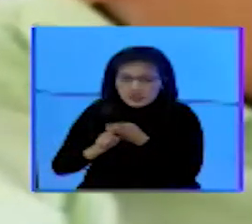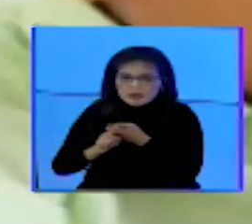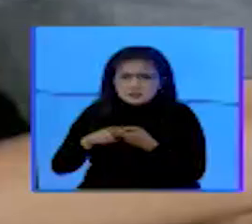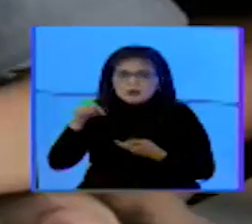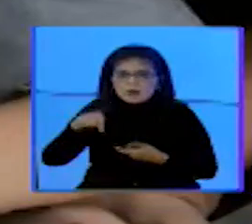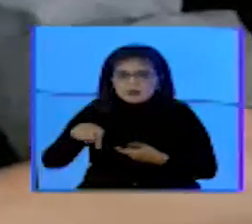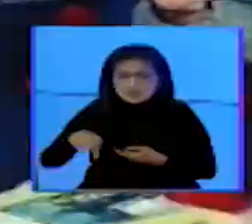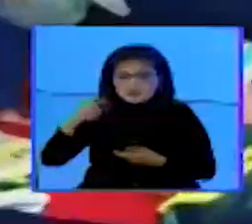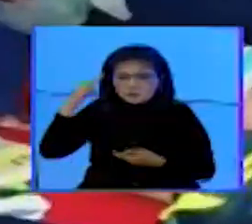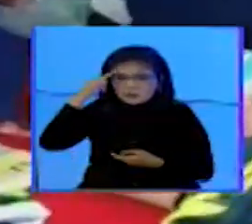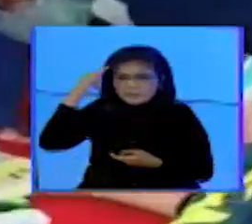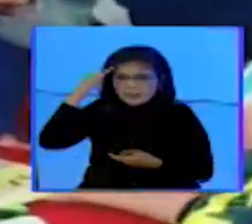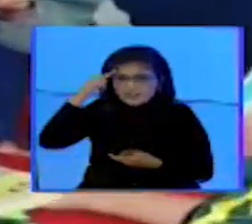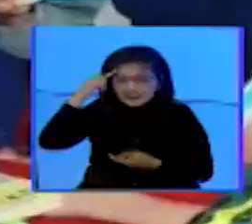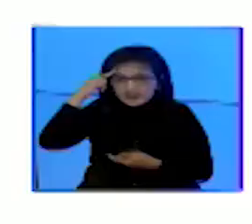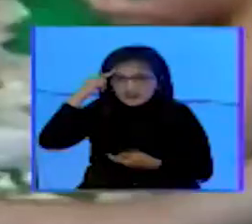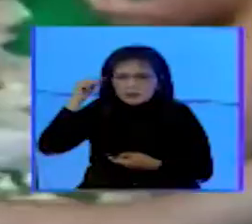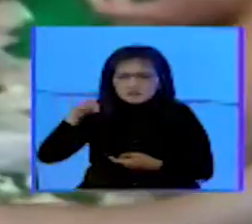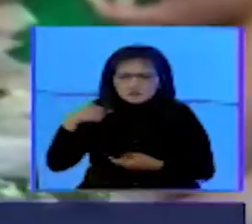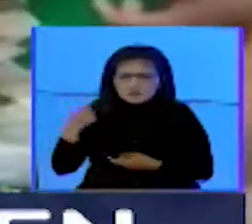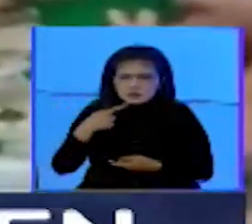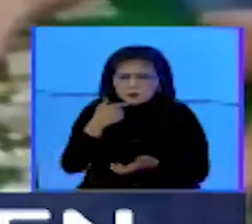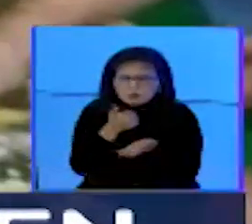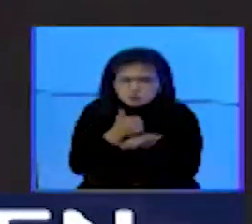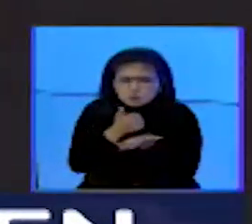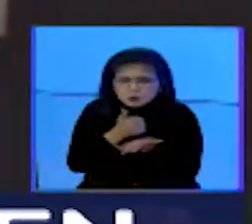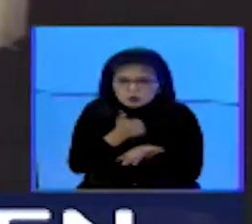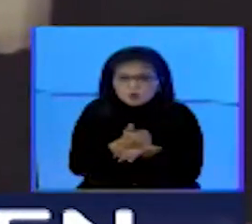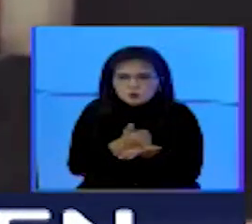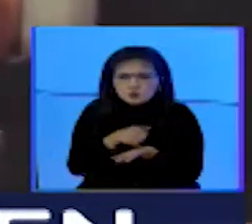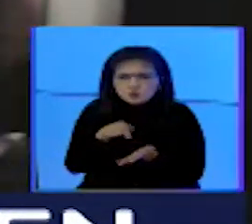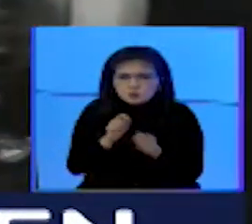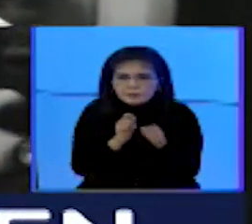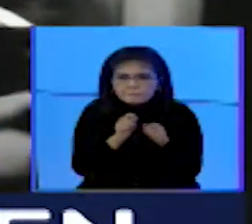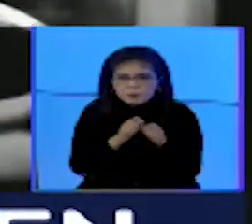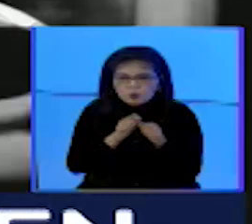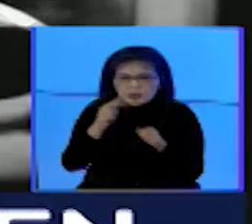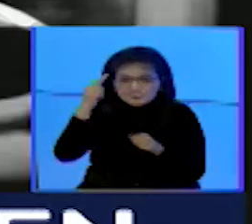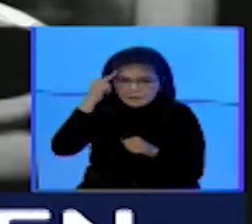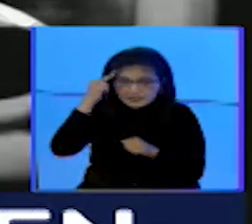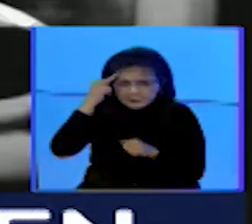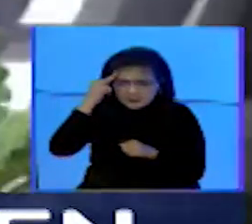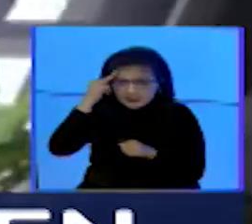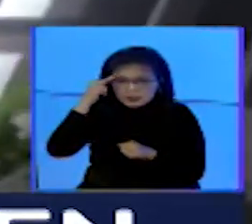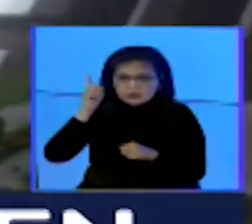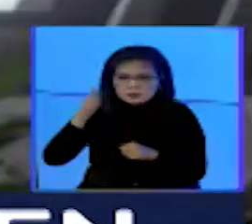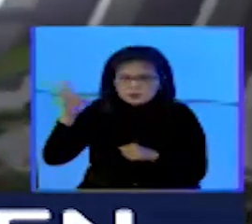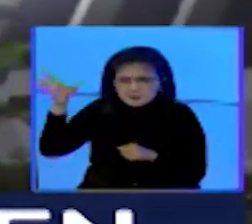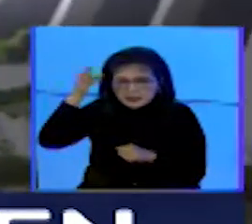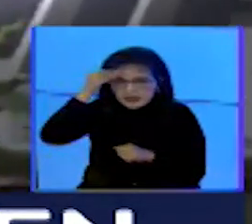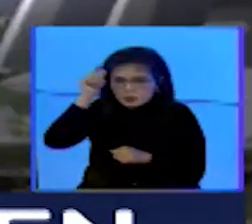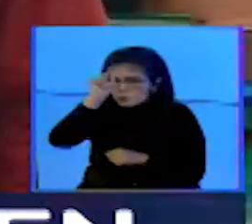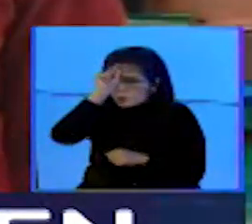menjadi seorang leaders. Kita betul-betul dicetak menjadi seorang pemimpin. Saya masih teringat sekali pesan Kiai Haji Abdullah